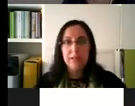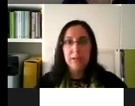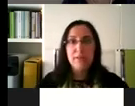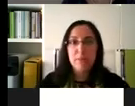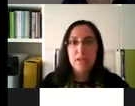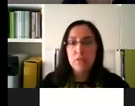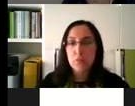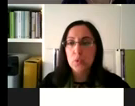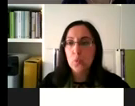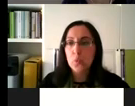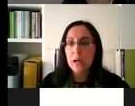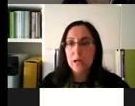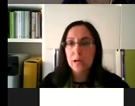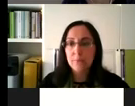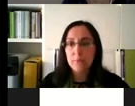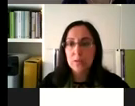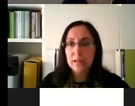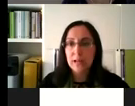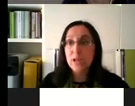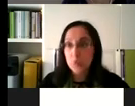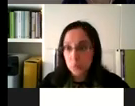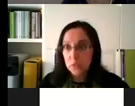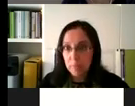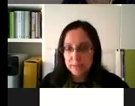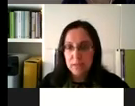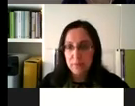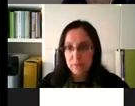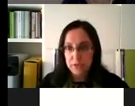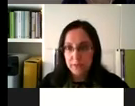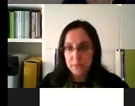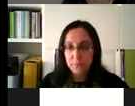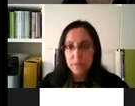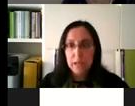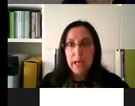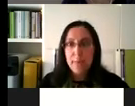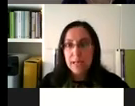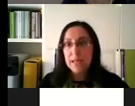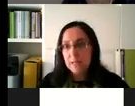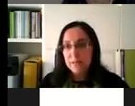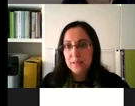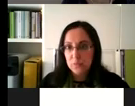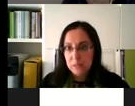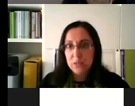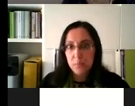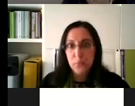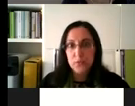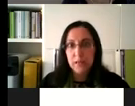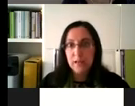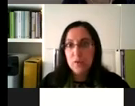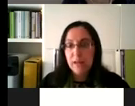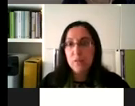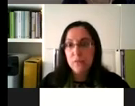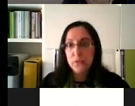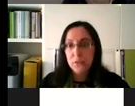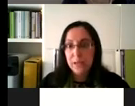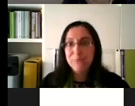avrebbe ricevuto una come dire aiuto da parte dei farmacisti ebbene è stato smentito appunto dal